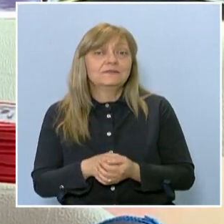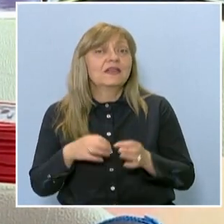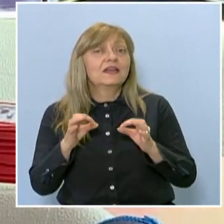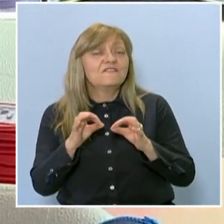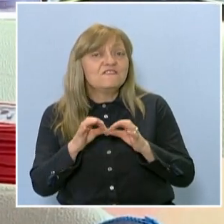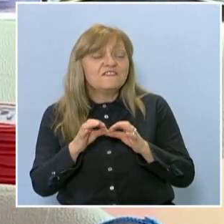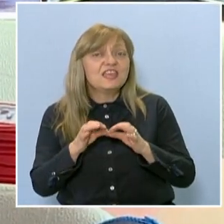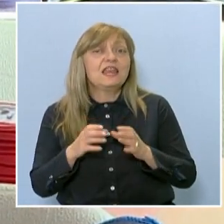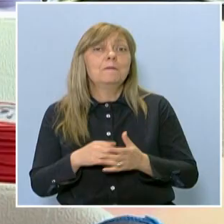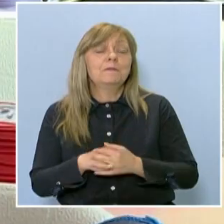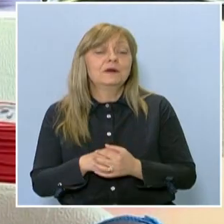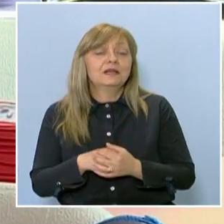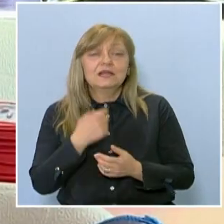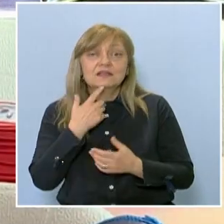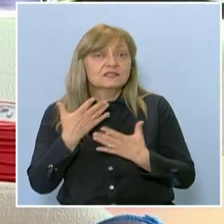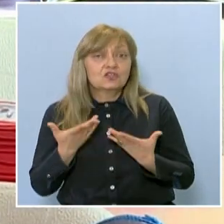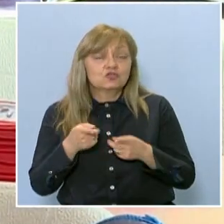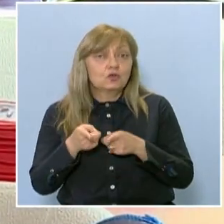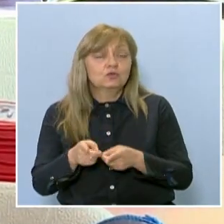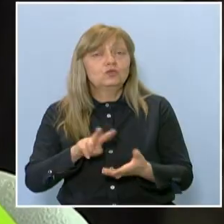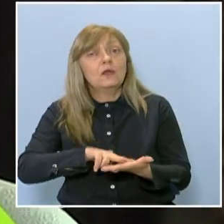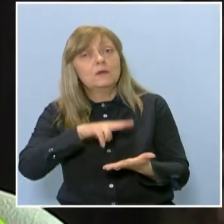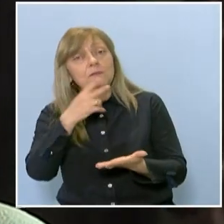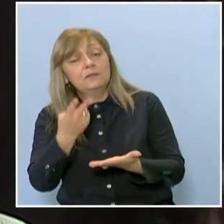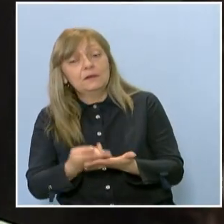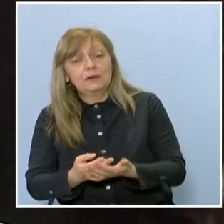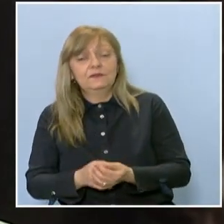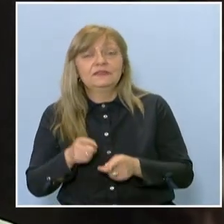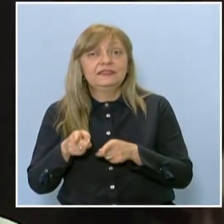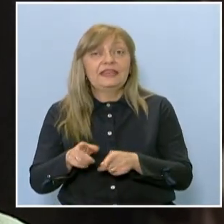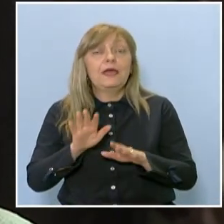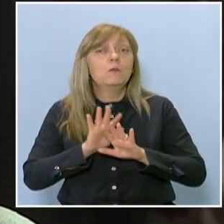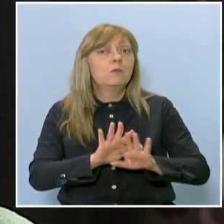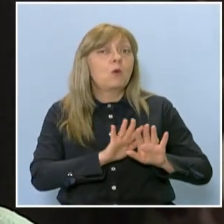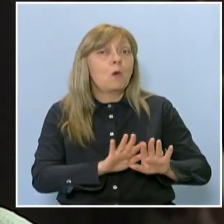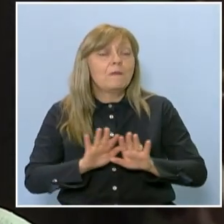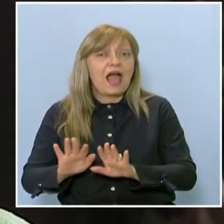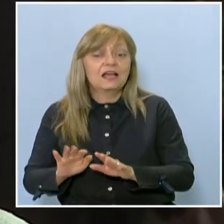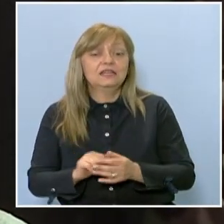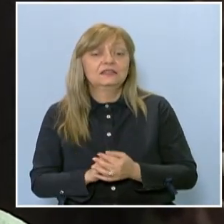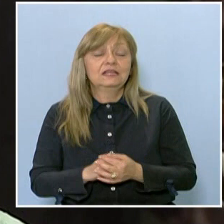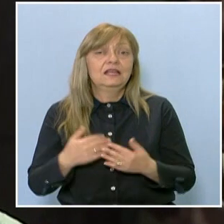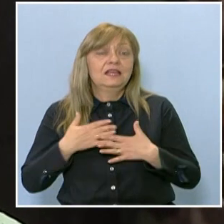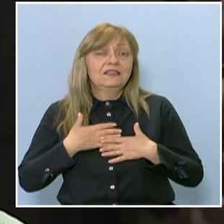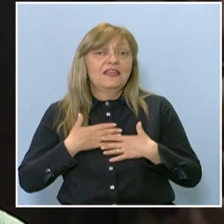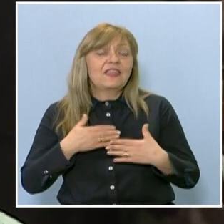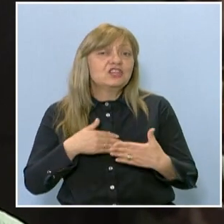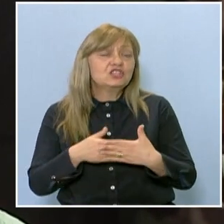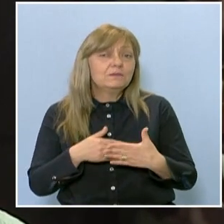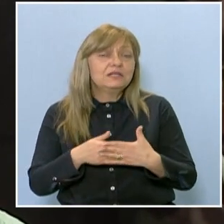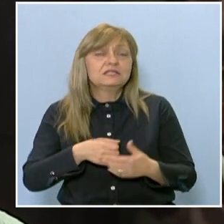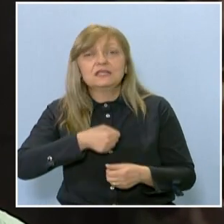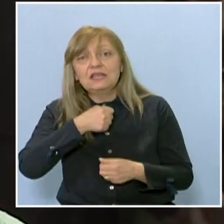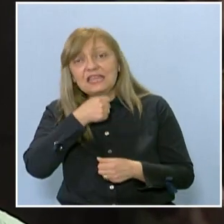Филип, защото той припада. Те помагат на наши близки,